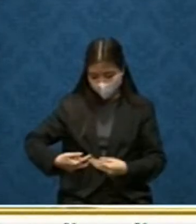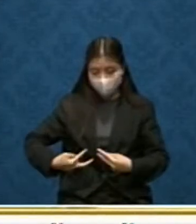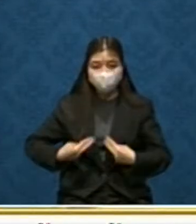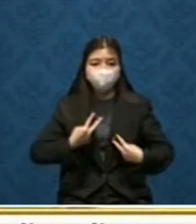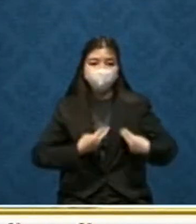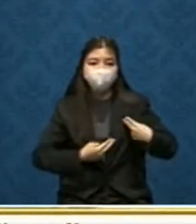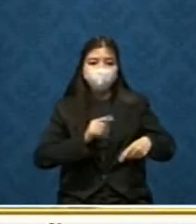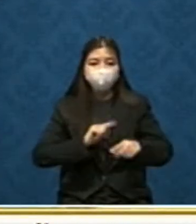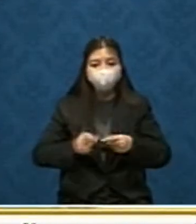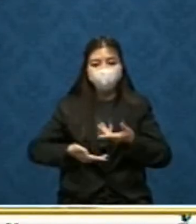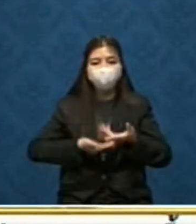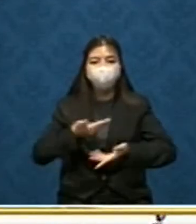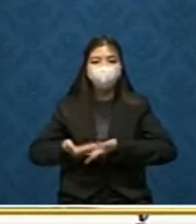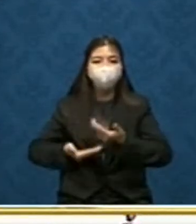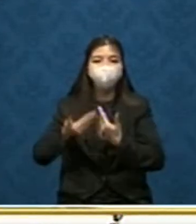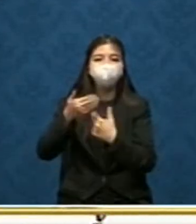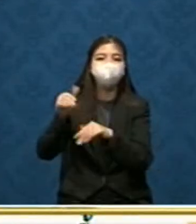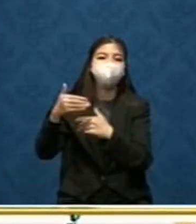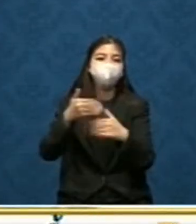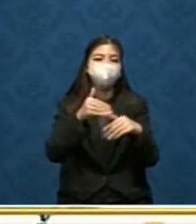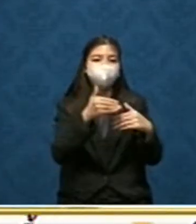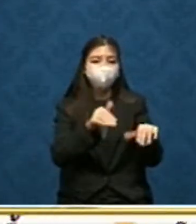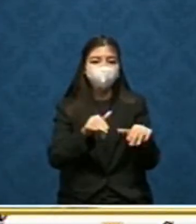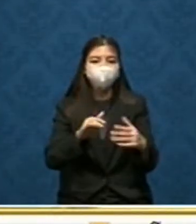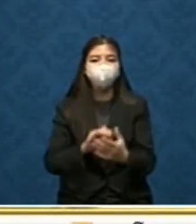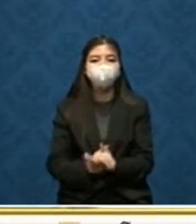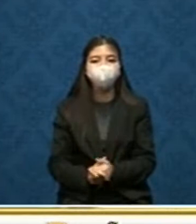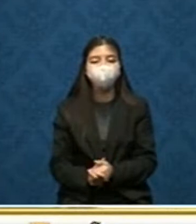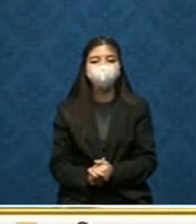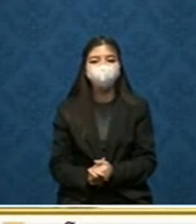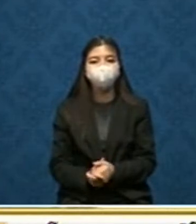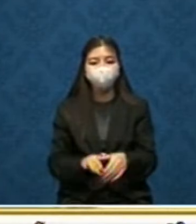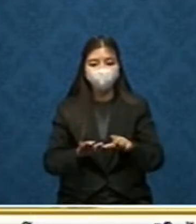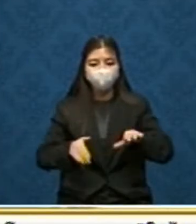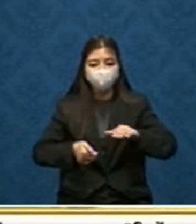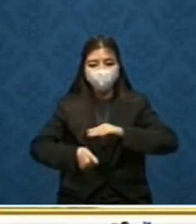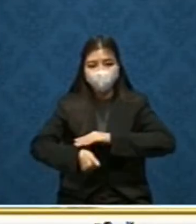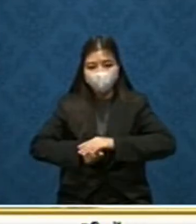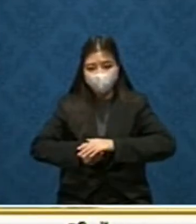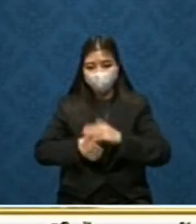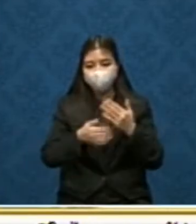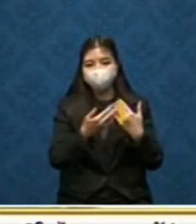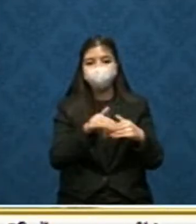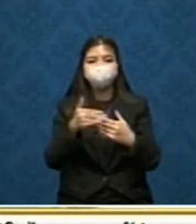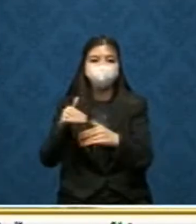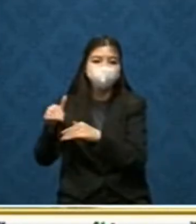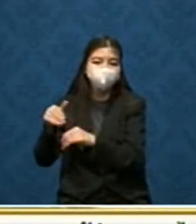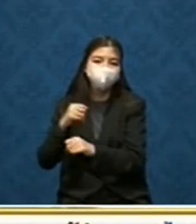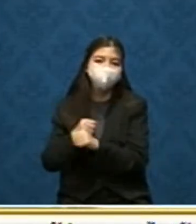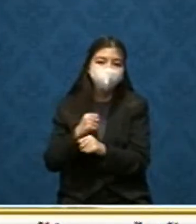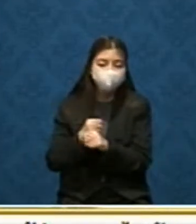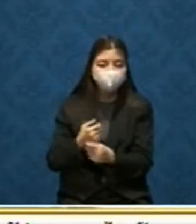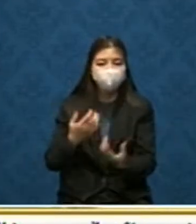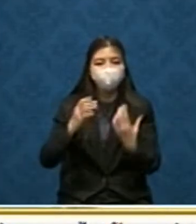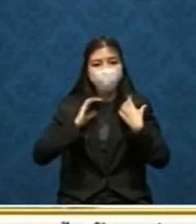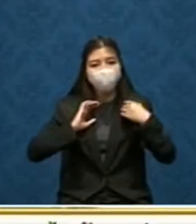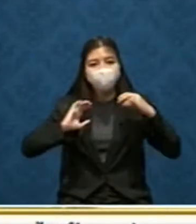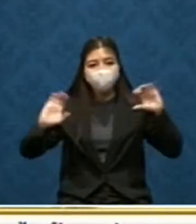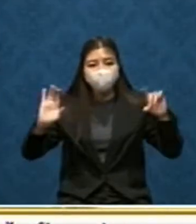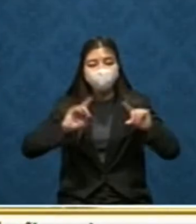ไย สาวไย กี่คนที่ถูกส่งไปตำรวจไย่หารไทยขาราการไทยกี่คนที่ถูกพวกนี้เลนงาน